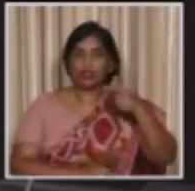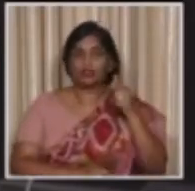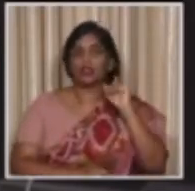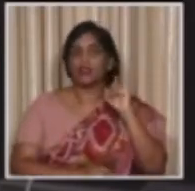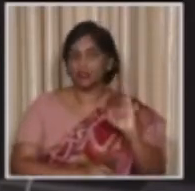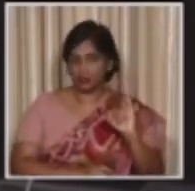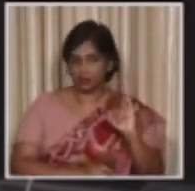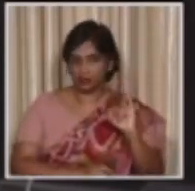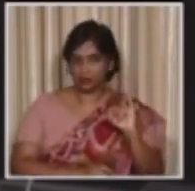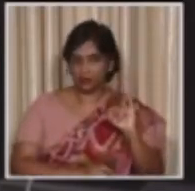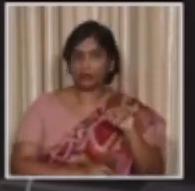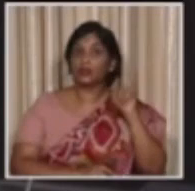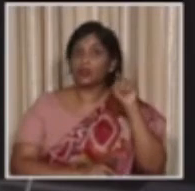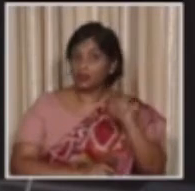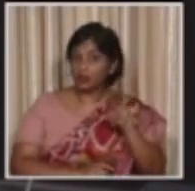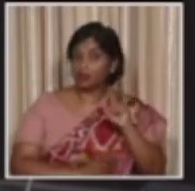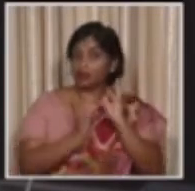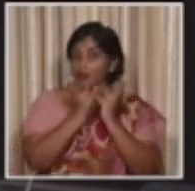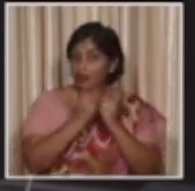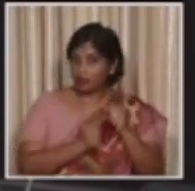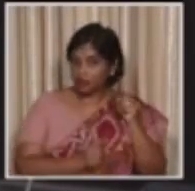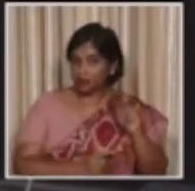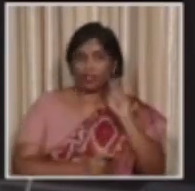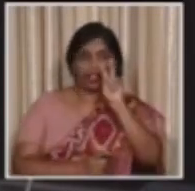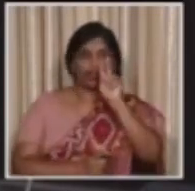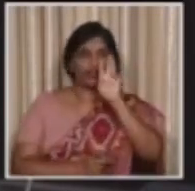177,706ක් වේ. එම සංඛ්‍යාවෙන්